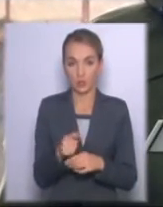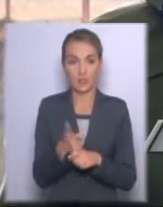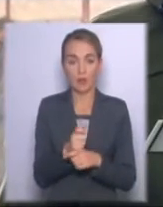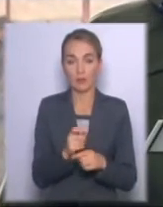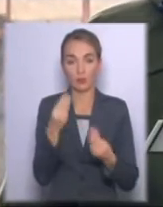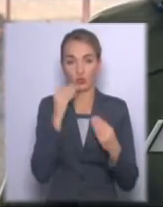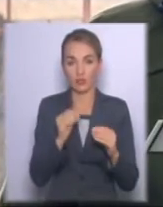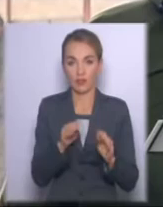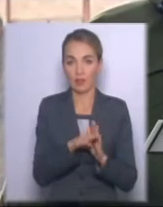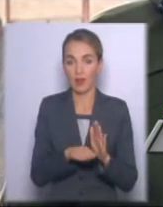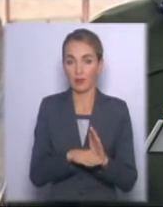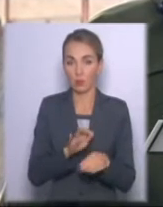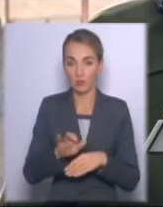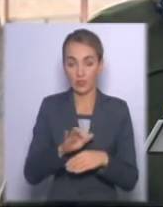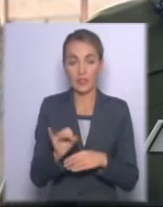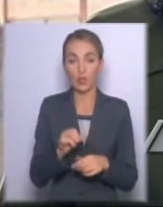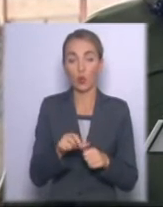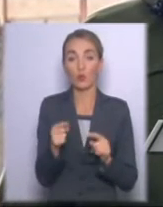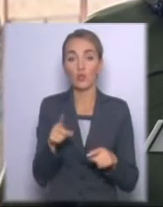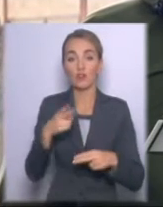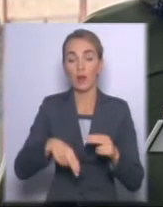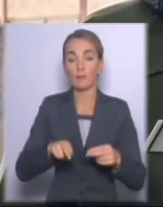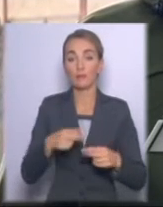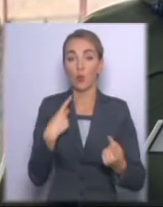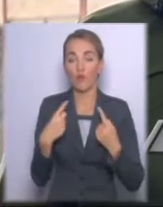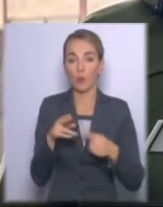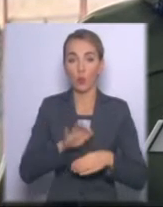виробників. І, крім того, завершуємо переговори по производству,